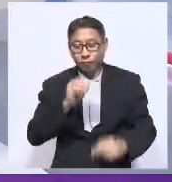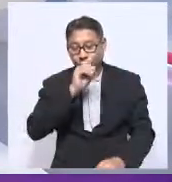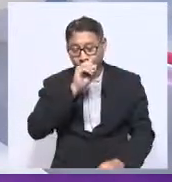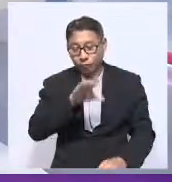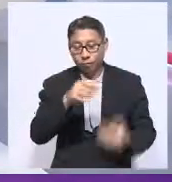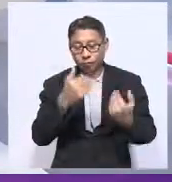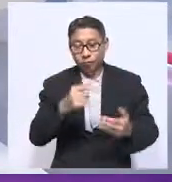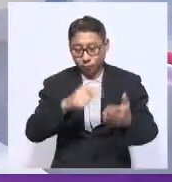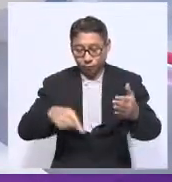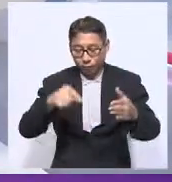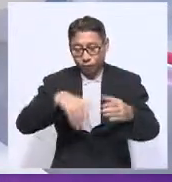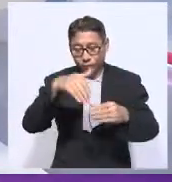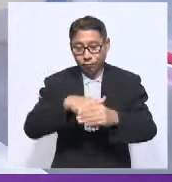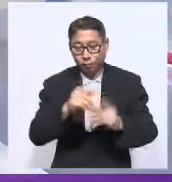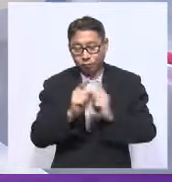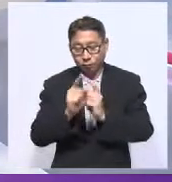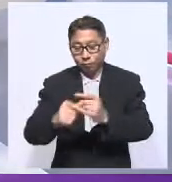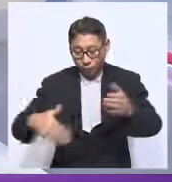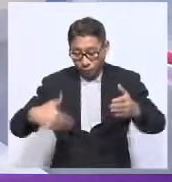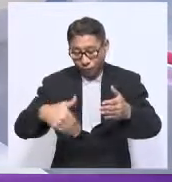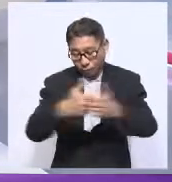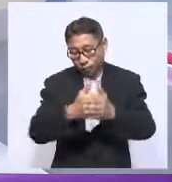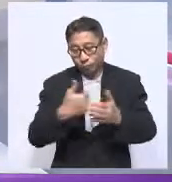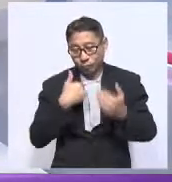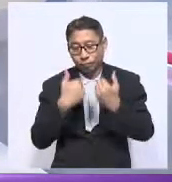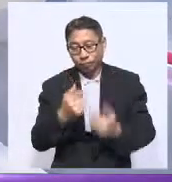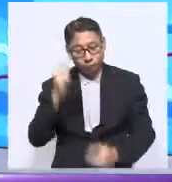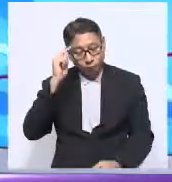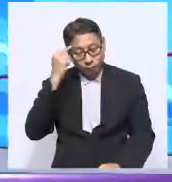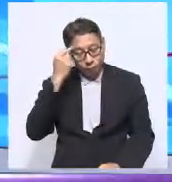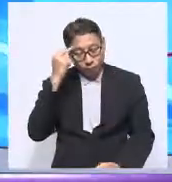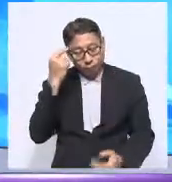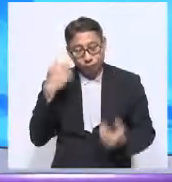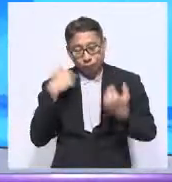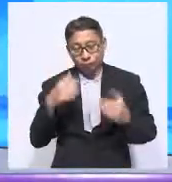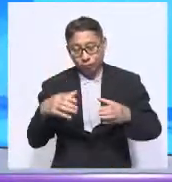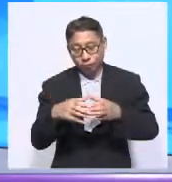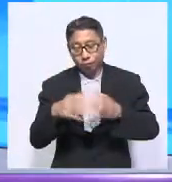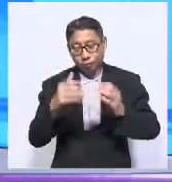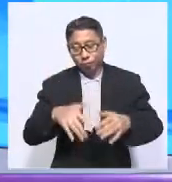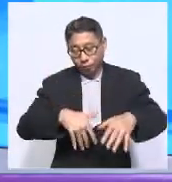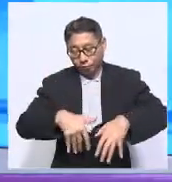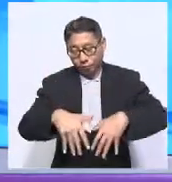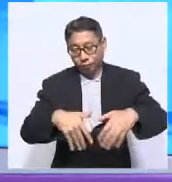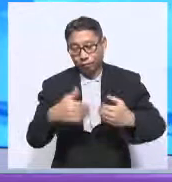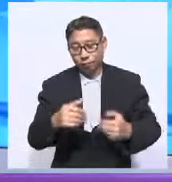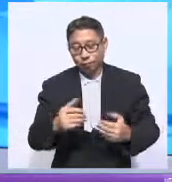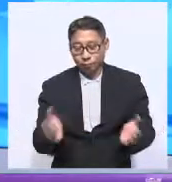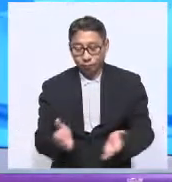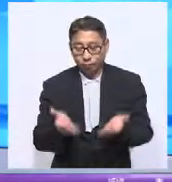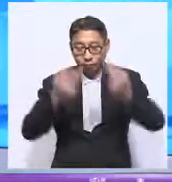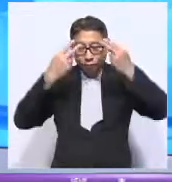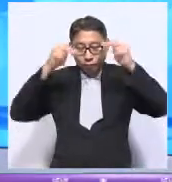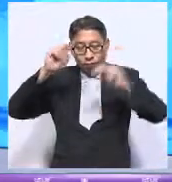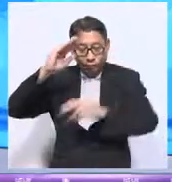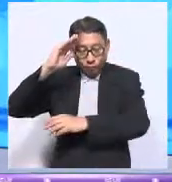ายืนยันนะคะว่าการเลือกตั้งนั้นเป็นไปตามโรดแมปค่ะแล้วก็ไม่ทราบนะคะในเรื่องที่พรรคพลังประชารัฐนั้นสนับสนุนนายกรัฐ